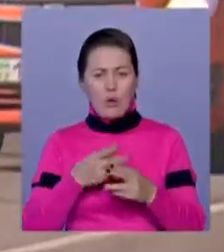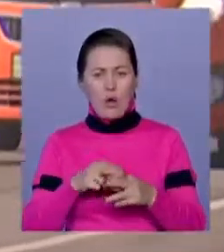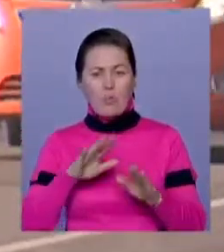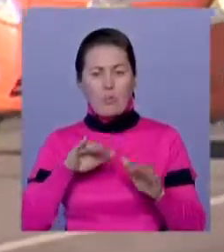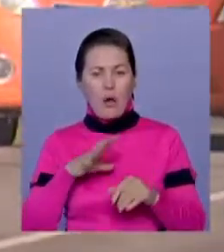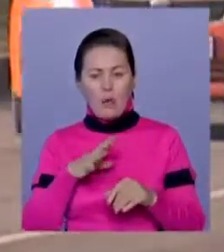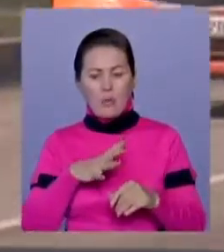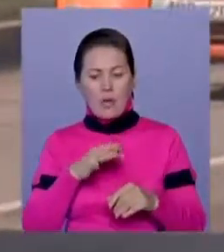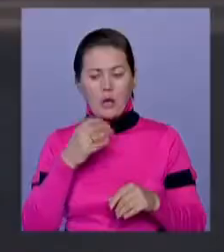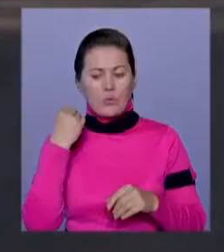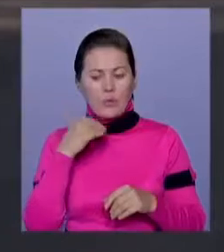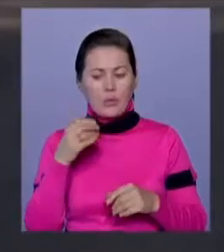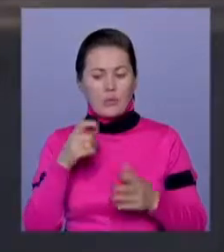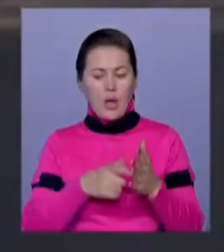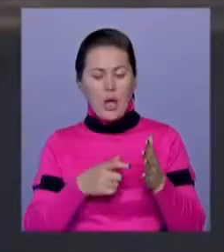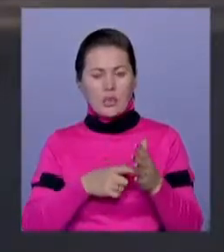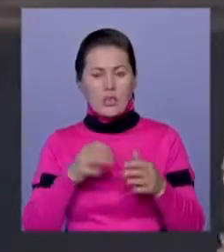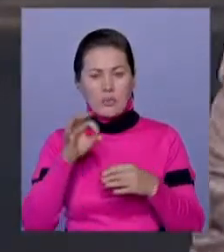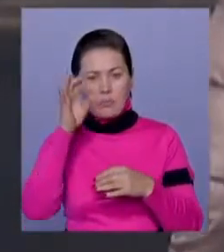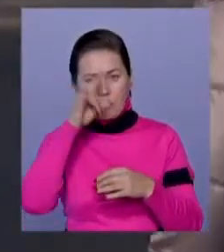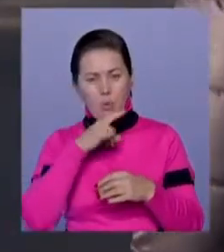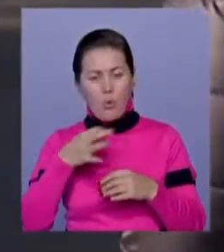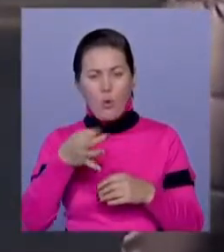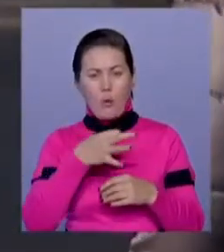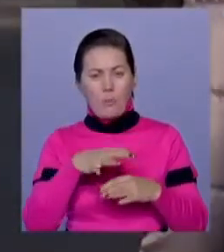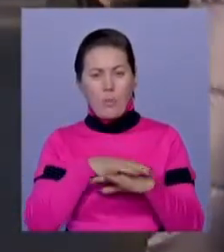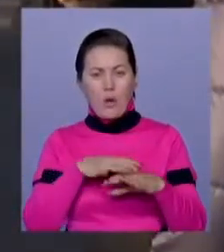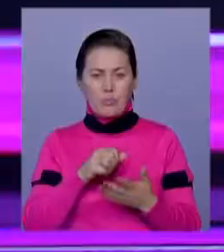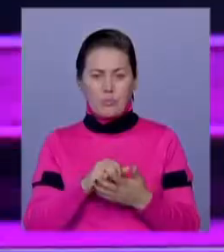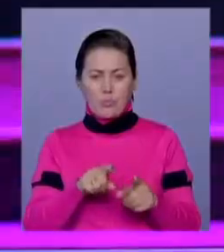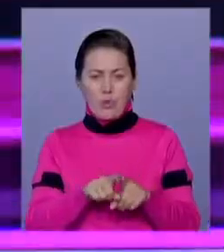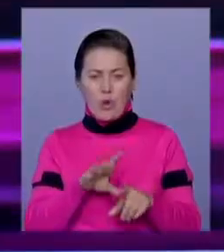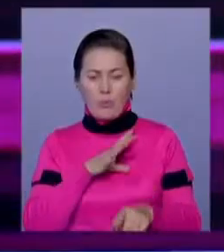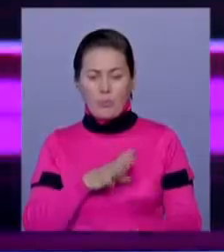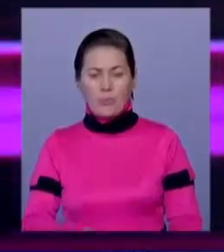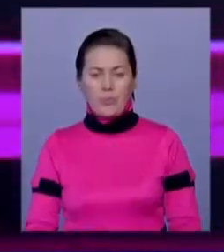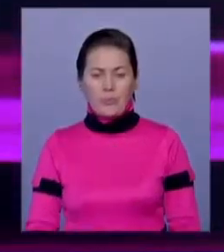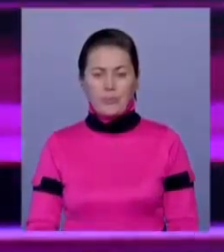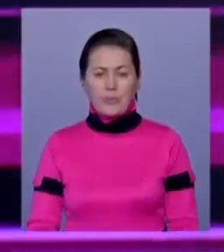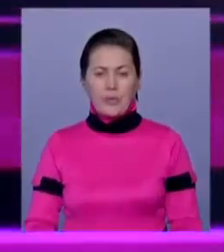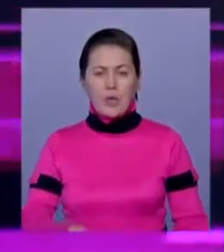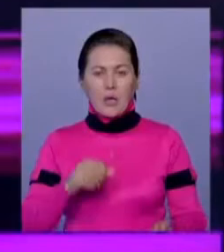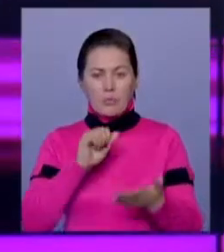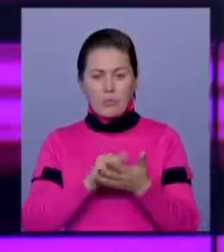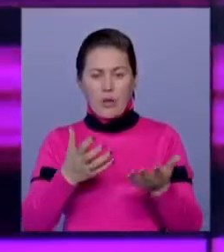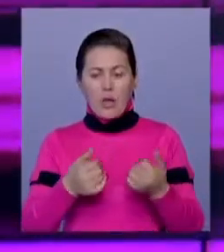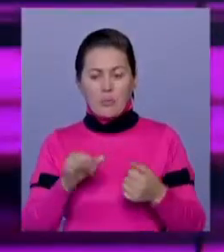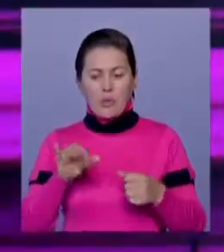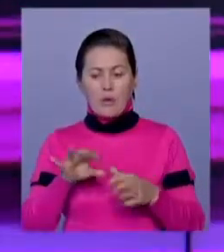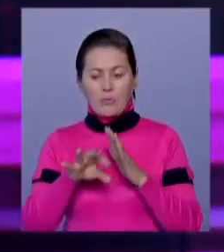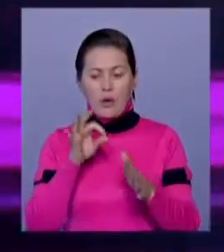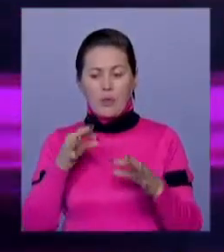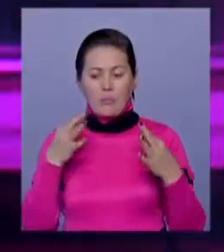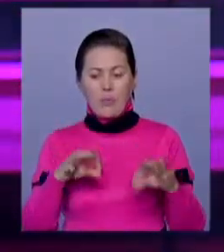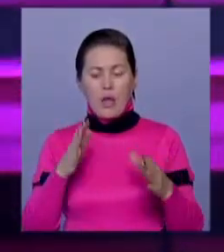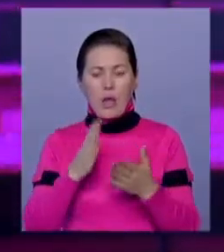Кейінгі орынға Ақтөбе, Қарағанды және Шығыс Қазақстан облысының халқы жайғасқан. Төлқұжат алдым, енді таңдау еркім